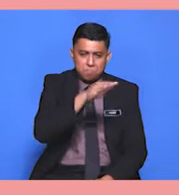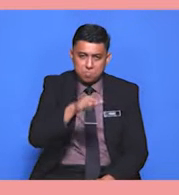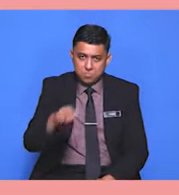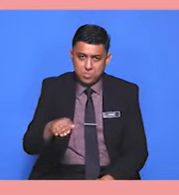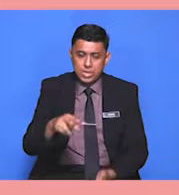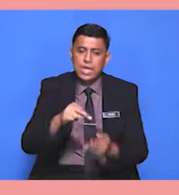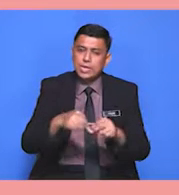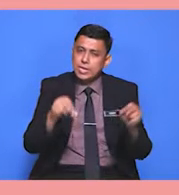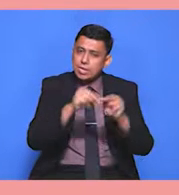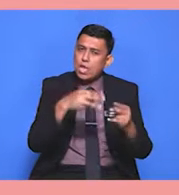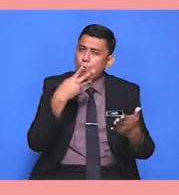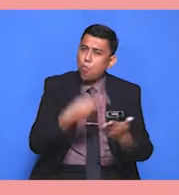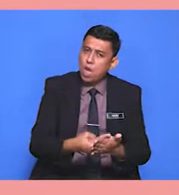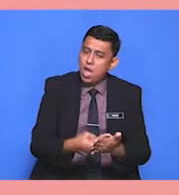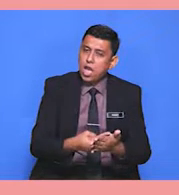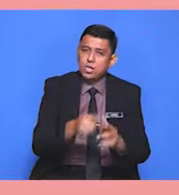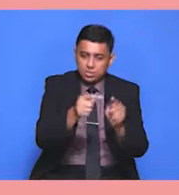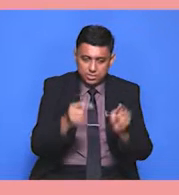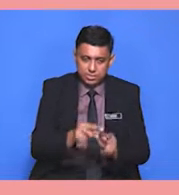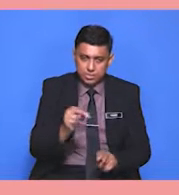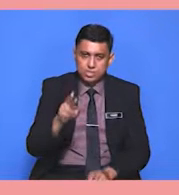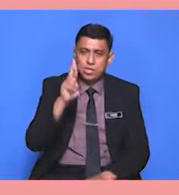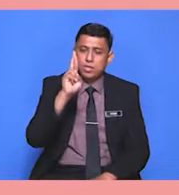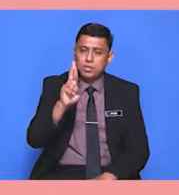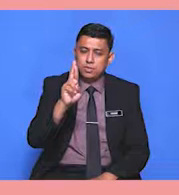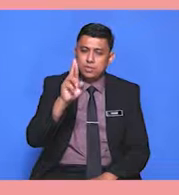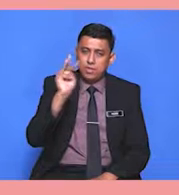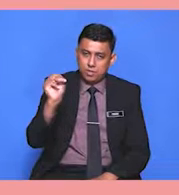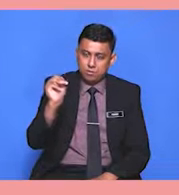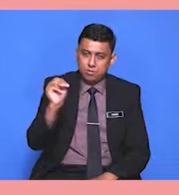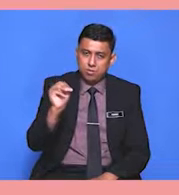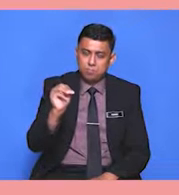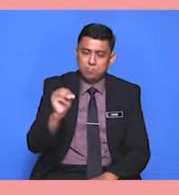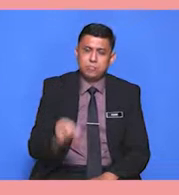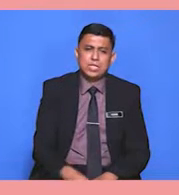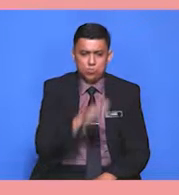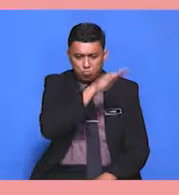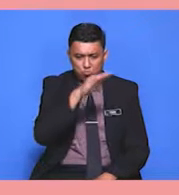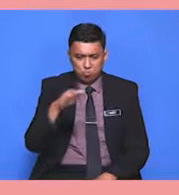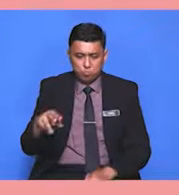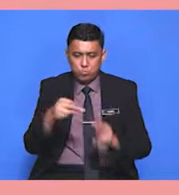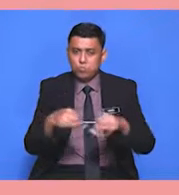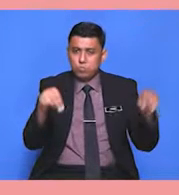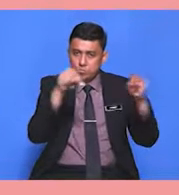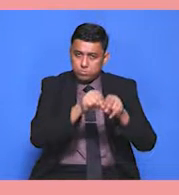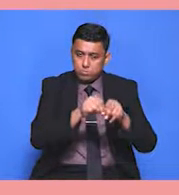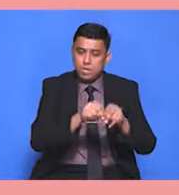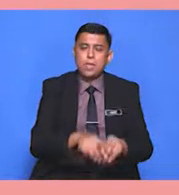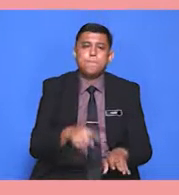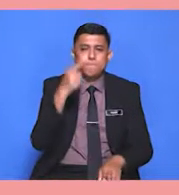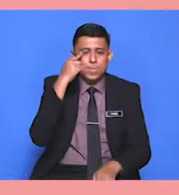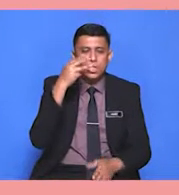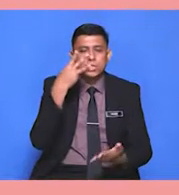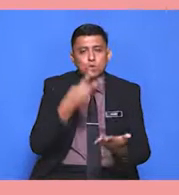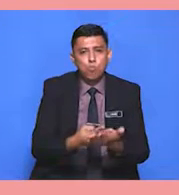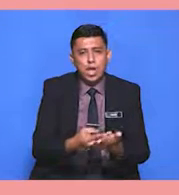wang tempatan, iaitu ringgit Malaysia mengalami susut nilai berbanding mata wang